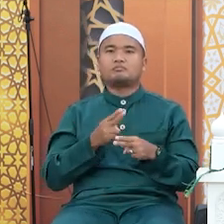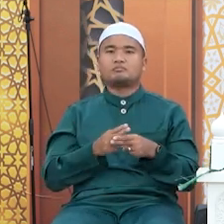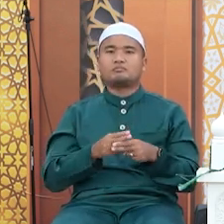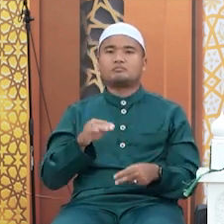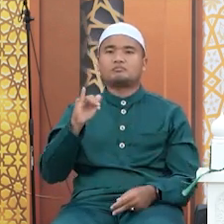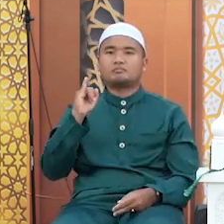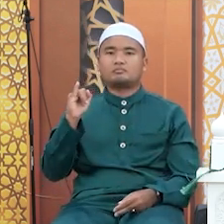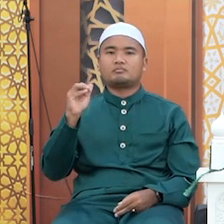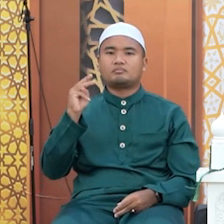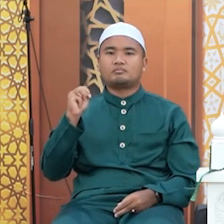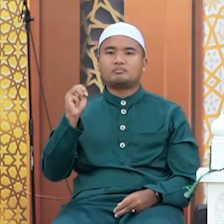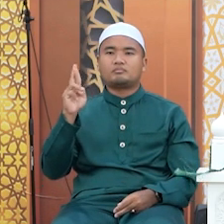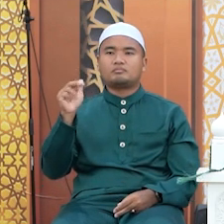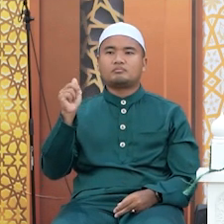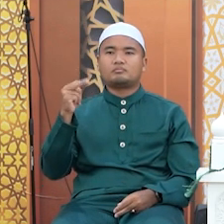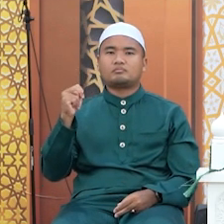Imran bin Hussein.